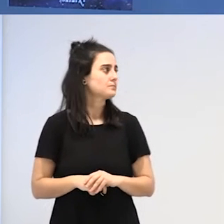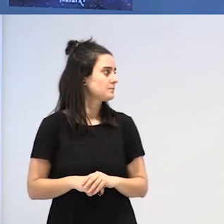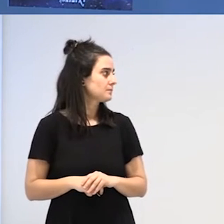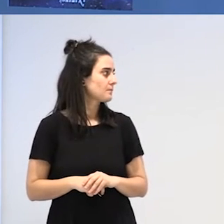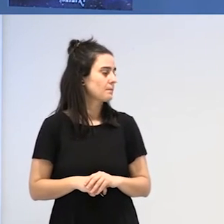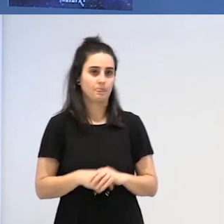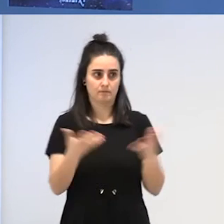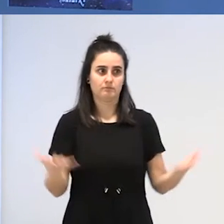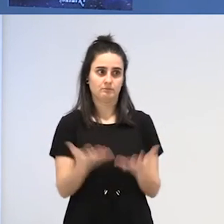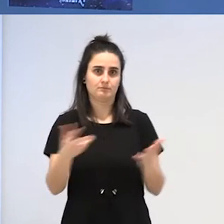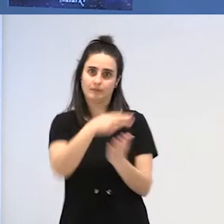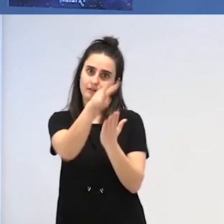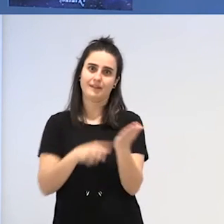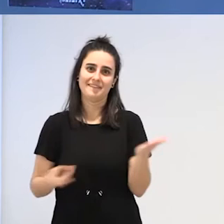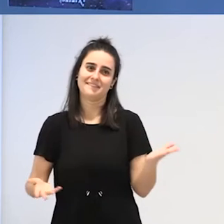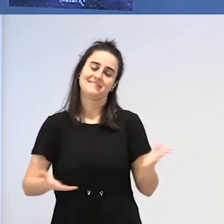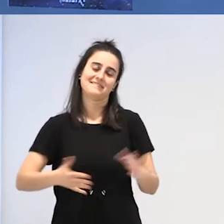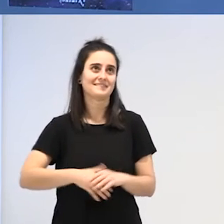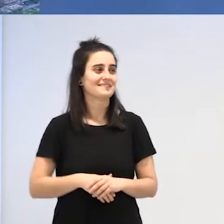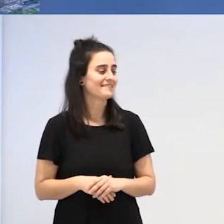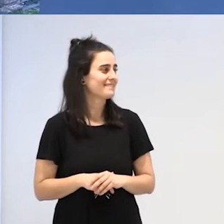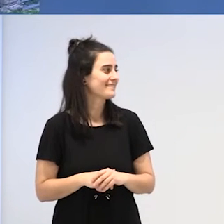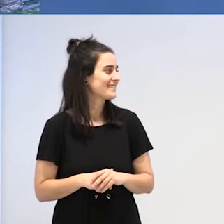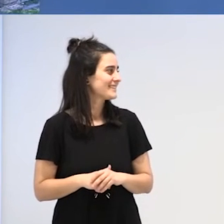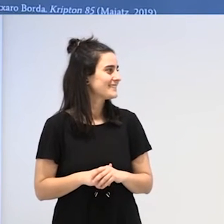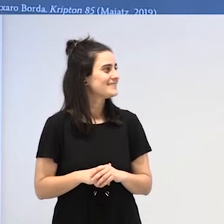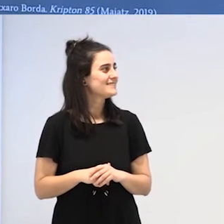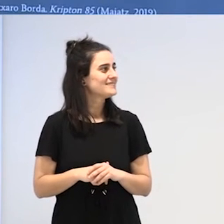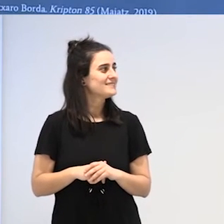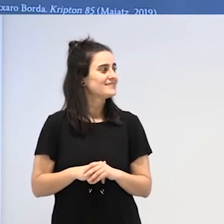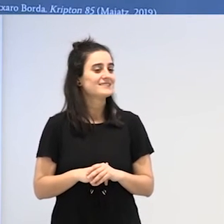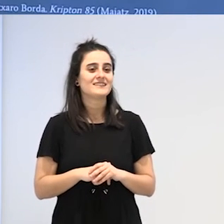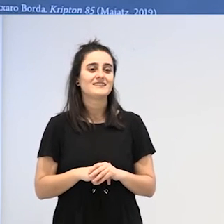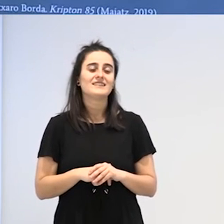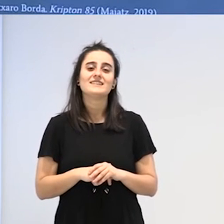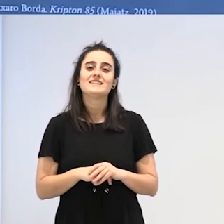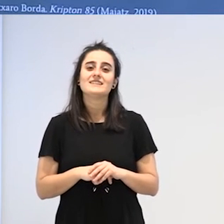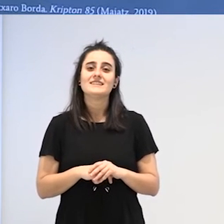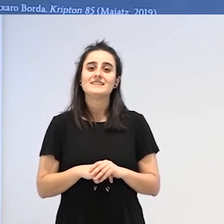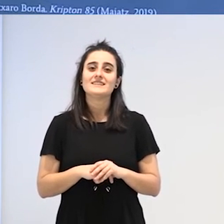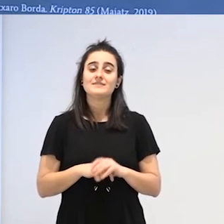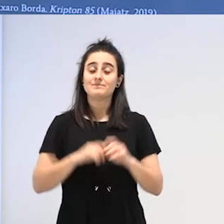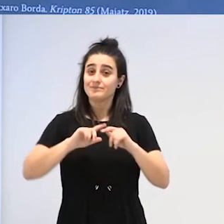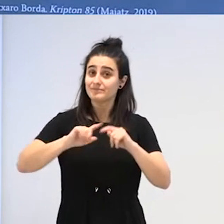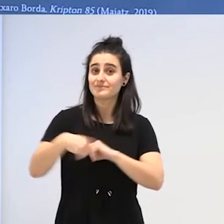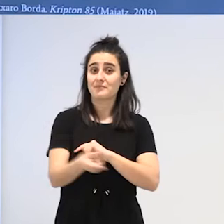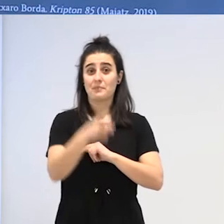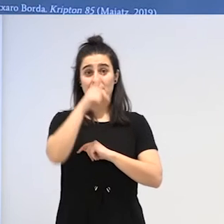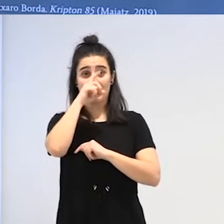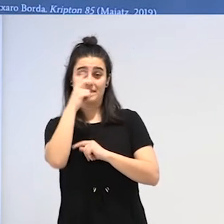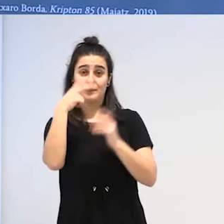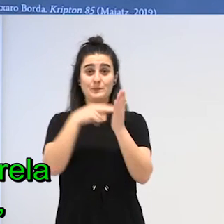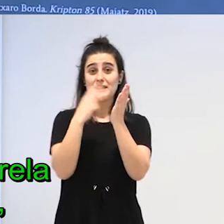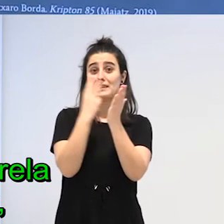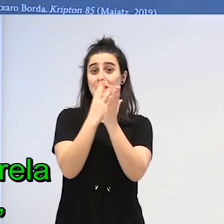Irakurri, osea, bai. Eta gero, gertatu dena, da,